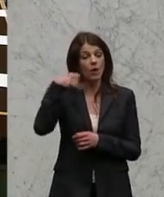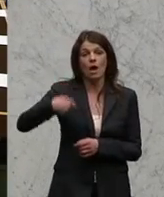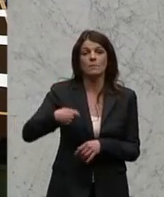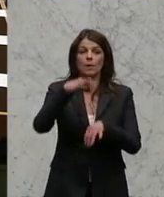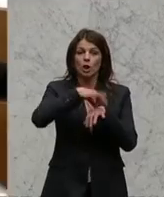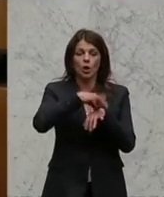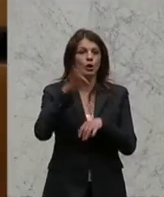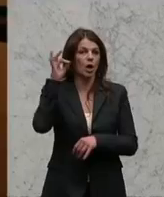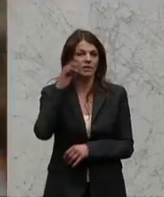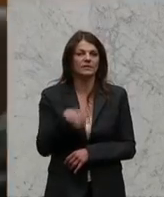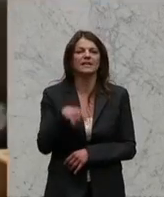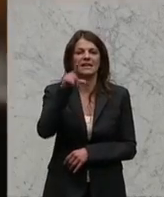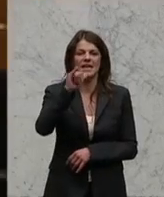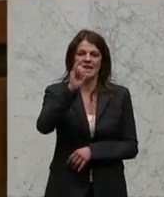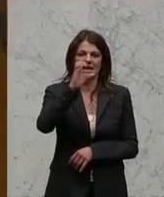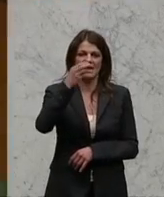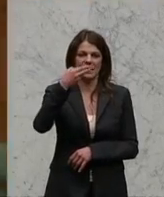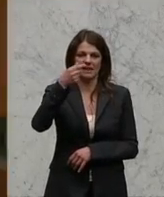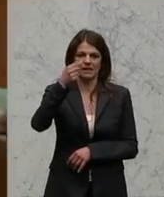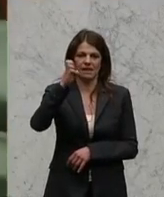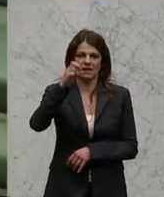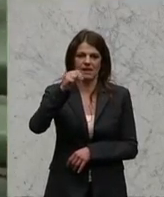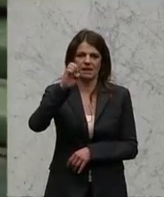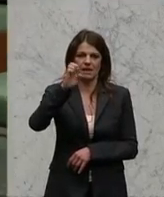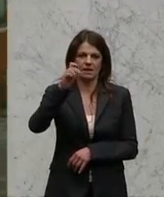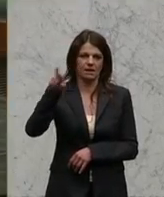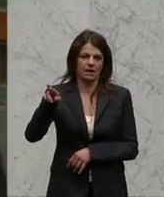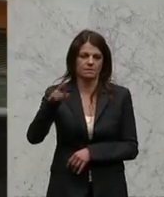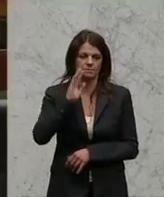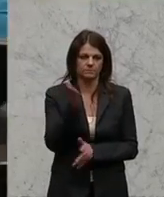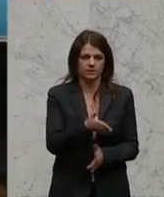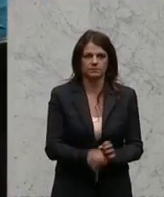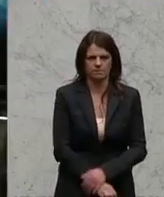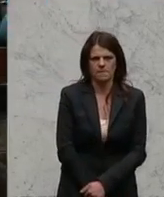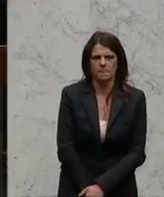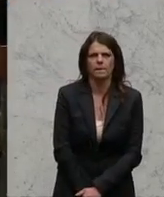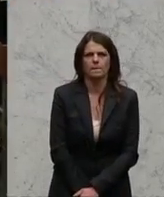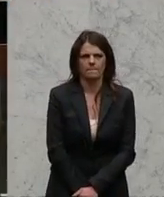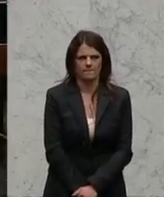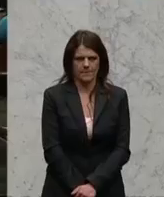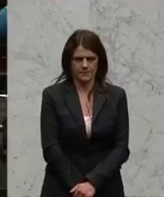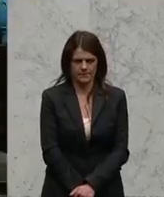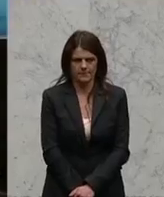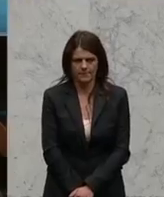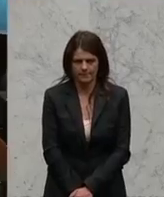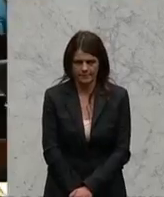alle Bürger auf Konsum, betont Werner Greuß von der ÖVP. Zudem würden die Auftragsbücher der Unternehmen dadurch gefüllt.